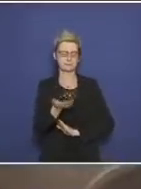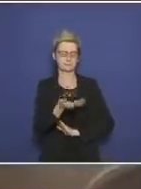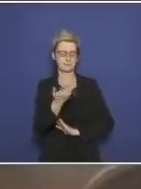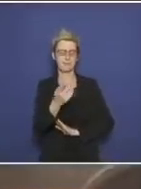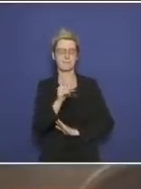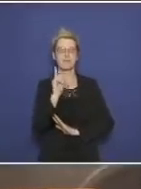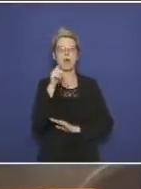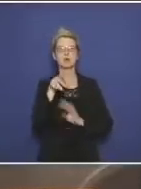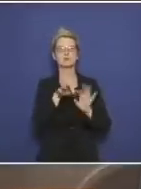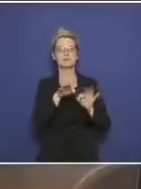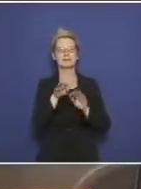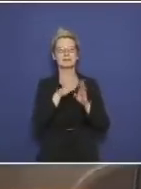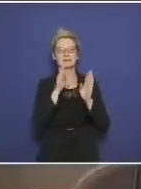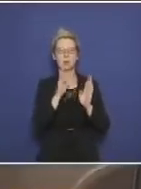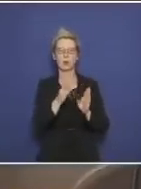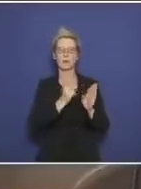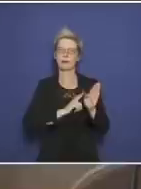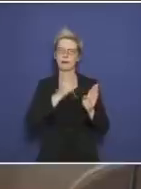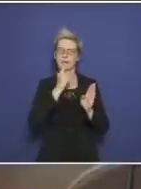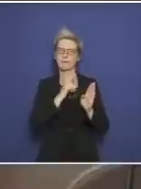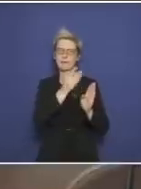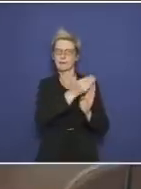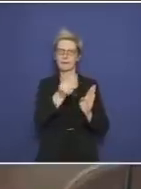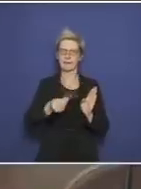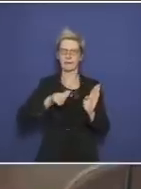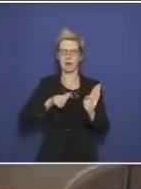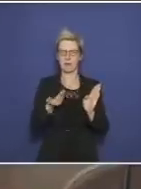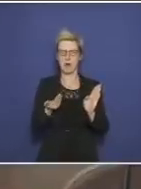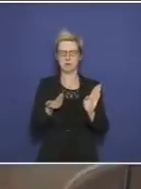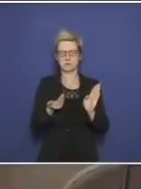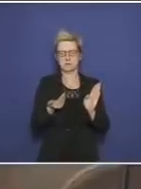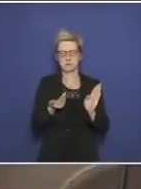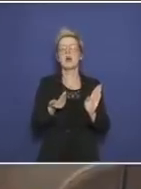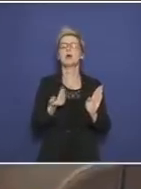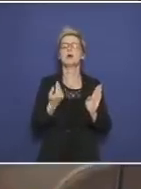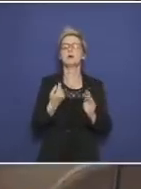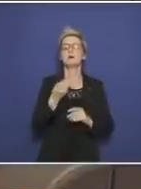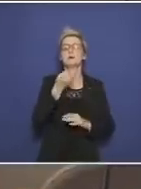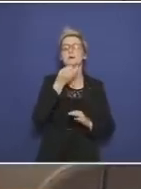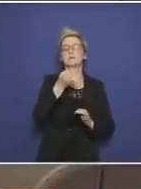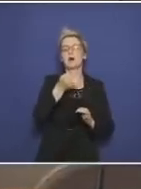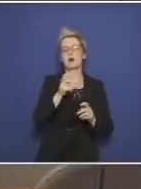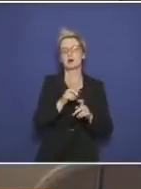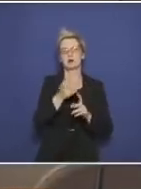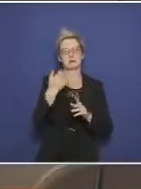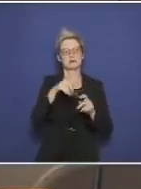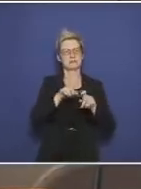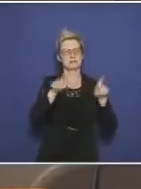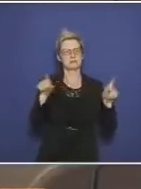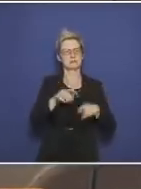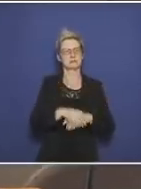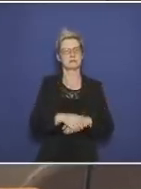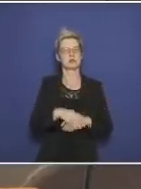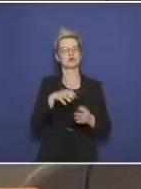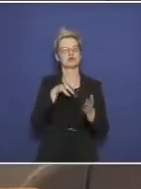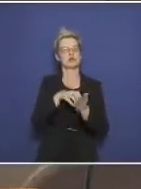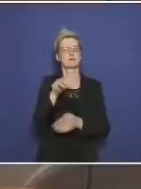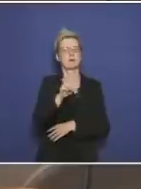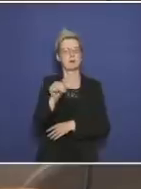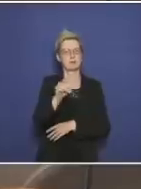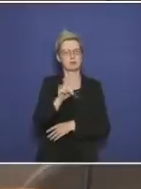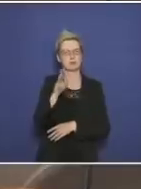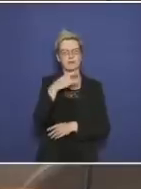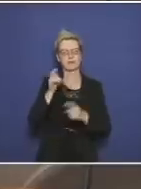das Außenministerium was nachtragen. Es geht darum, dass in der Stadt Manbij viele zivile Menschen